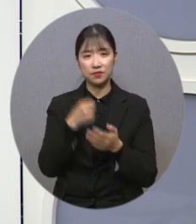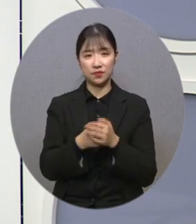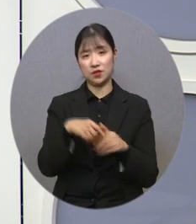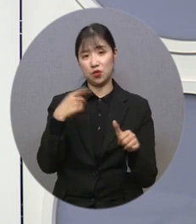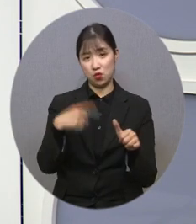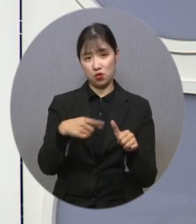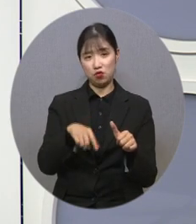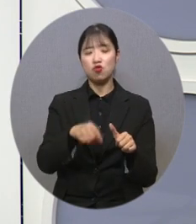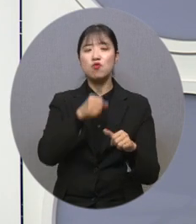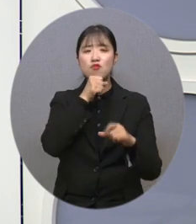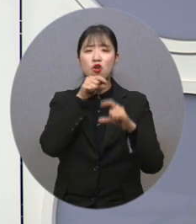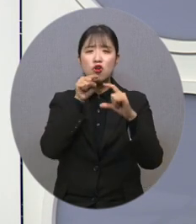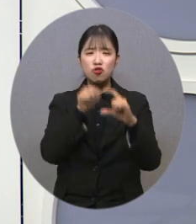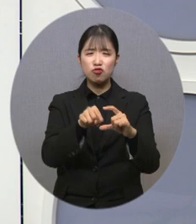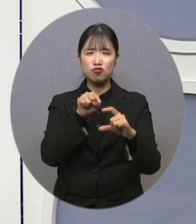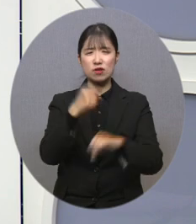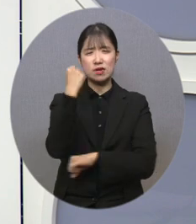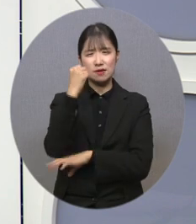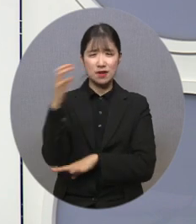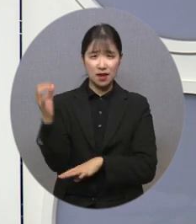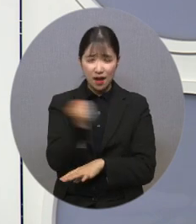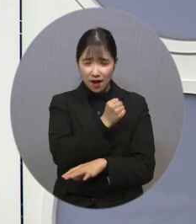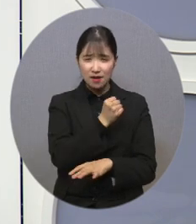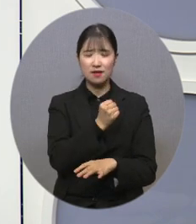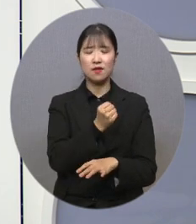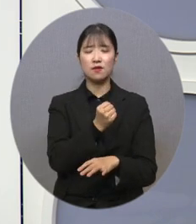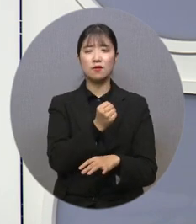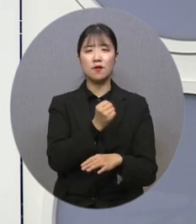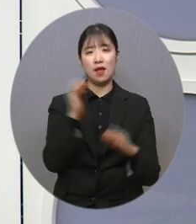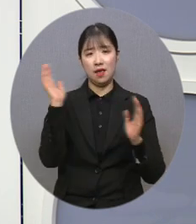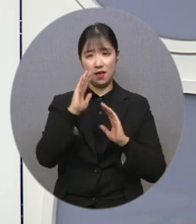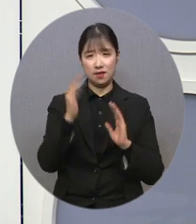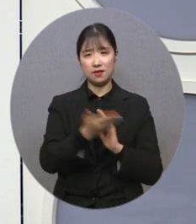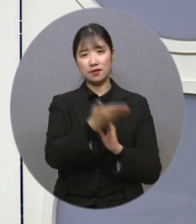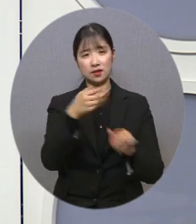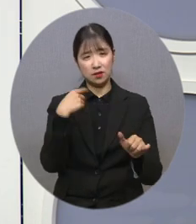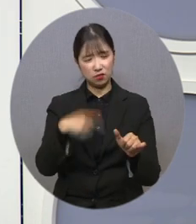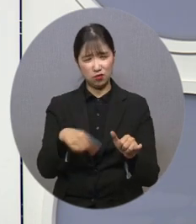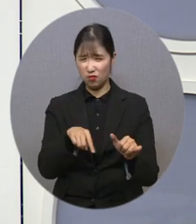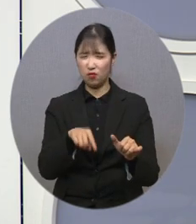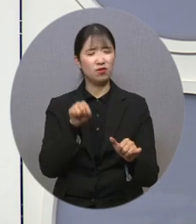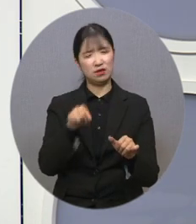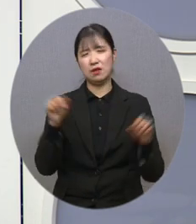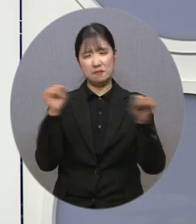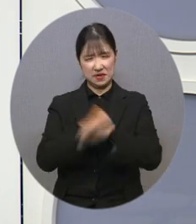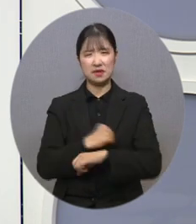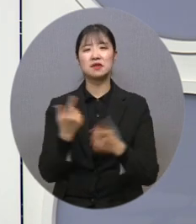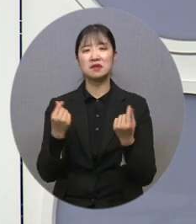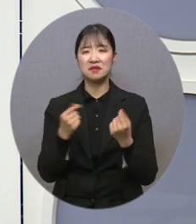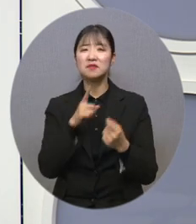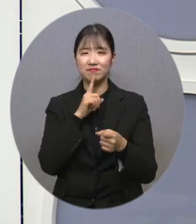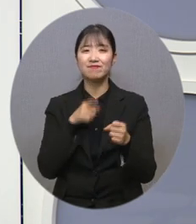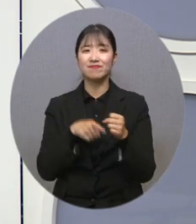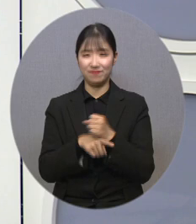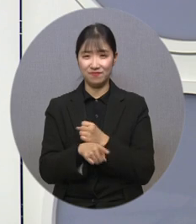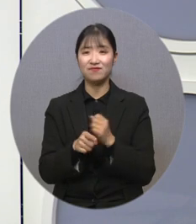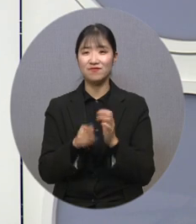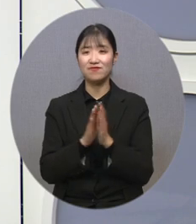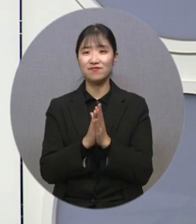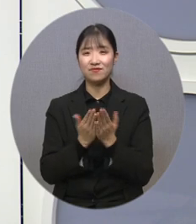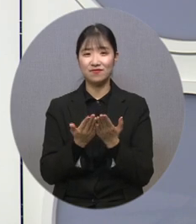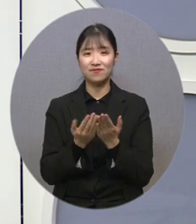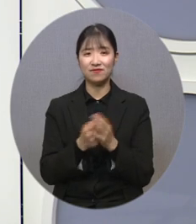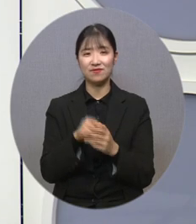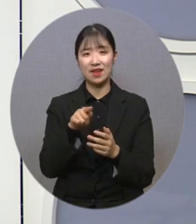교육은 평균의 잣대를 가지고 학생들을 교육하면 교육을 망친다. 이런 의미의 책입니다.